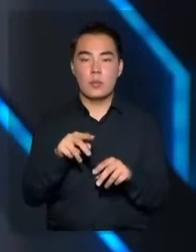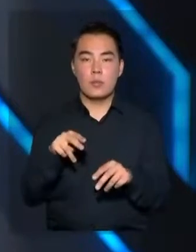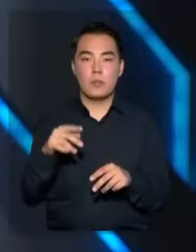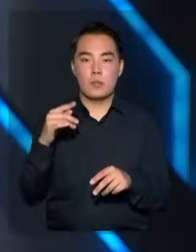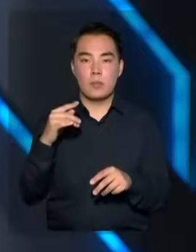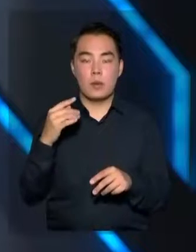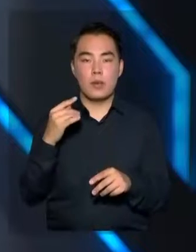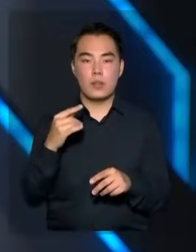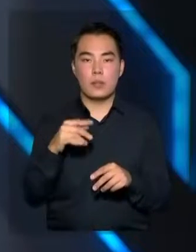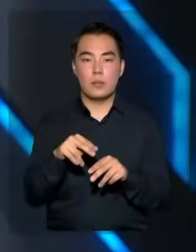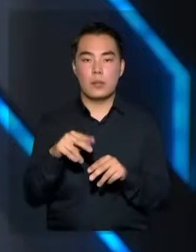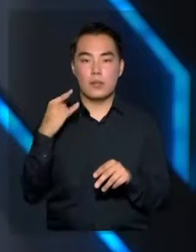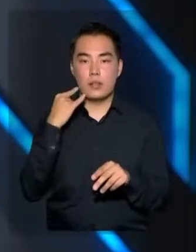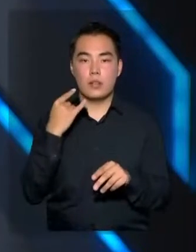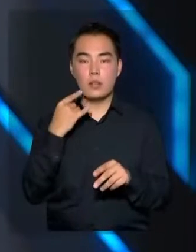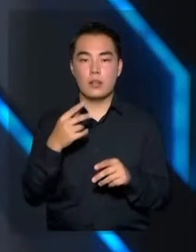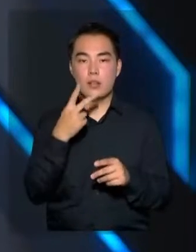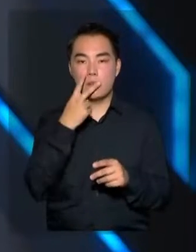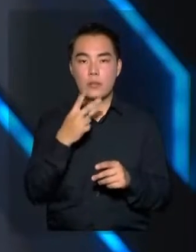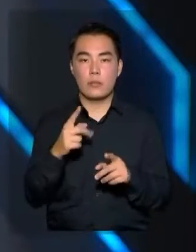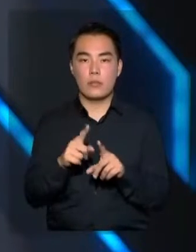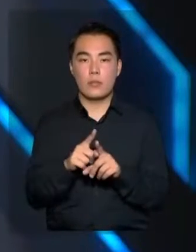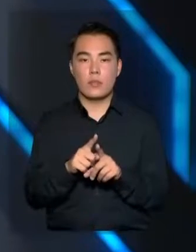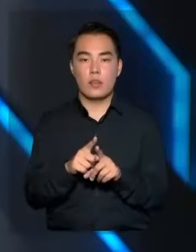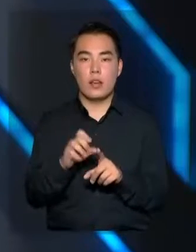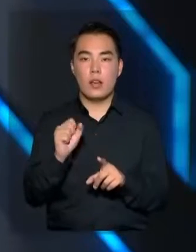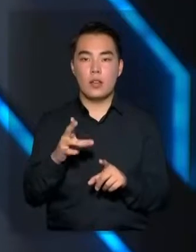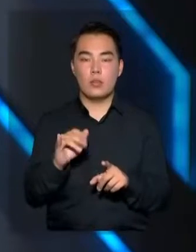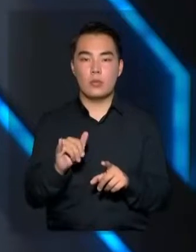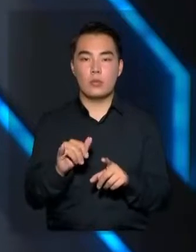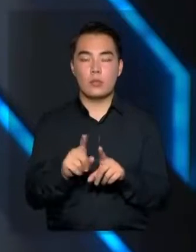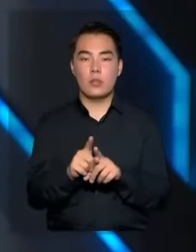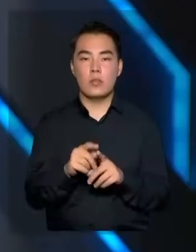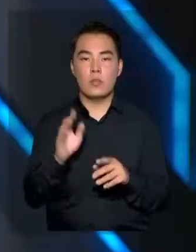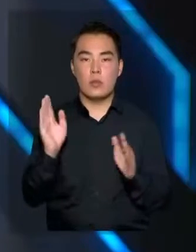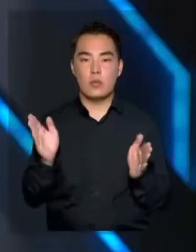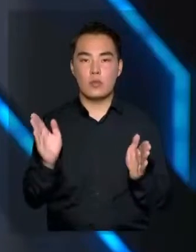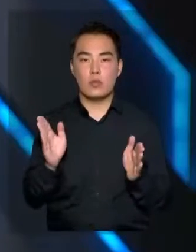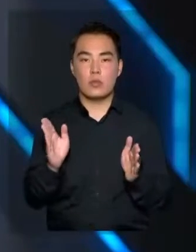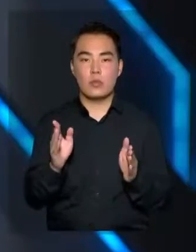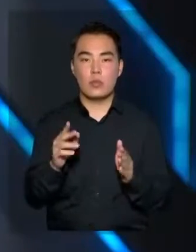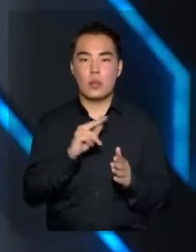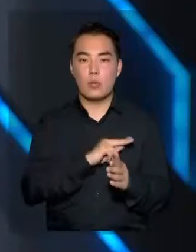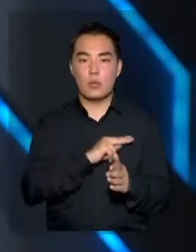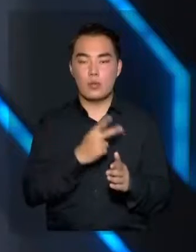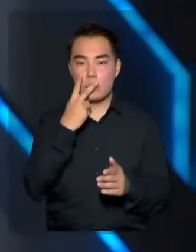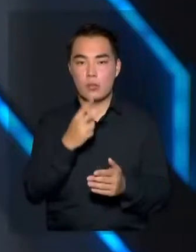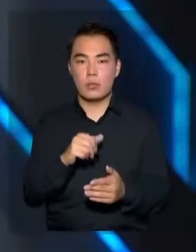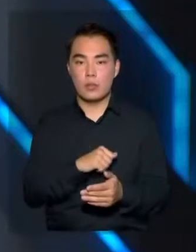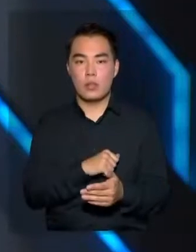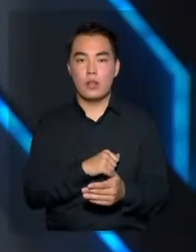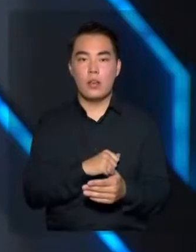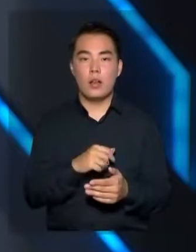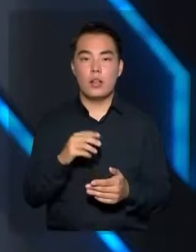ол Павлодар өңірінде болған еді. Онда облыс орталығы мен Ақсудағы ірі өнеркәсіп орындарының қызметкерлерімен кездесті. Қажыкеннің